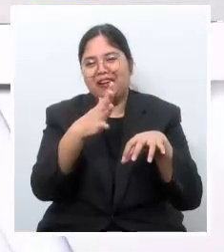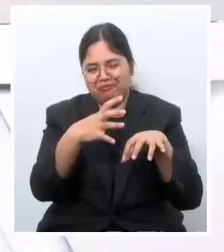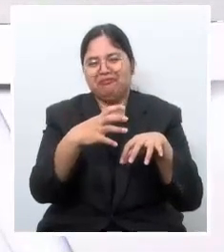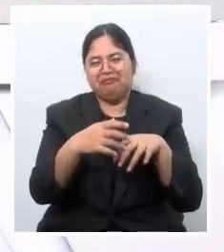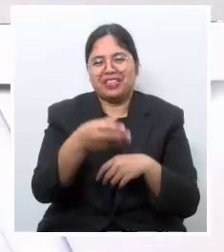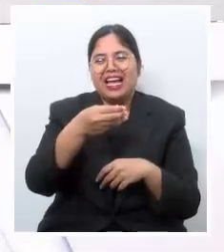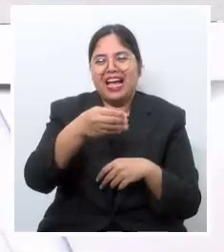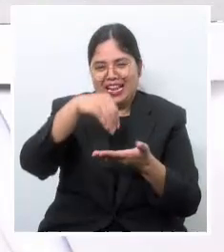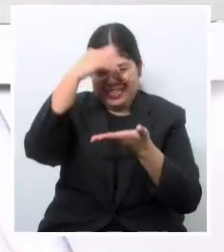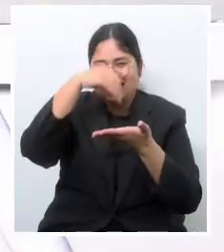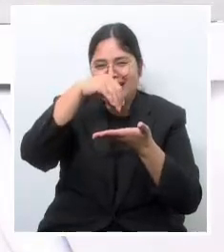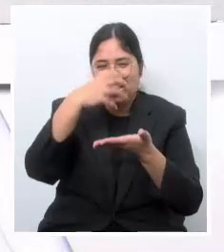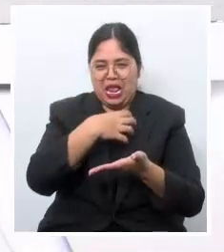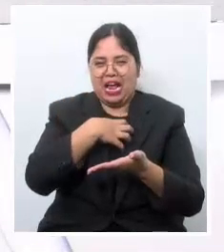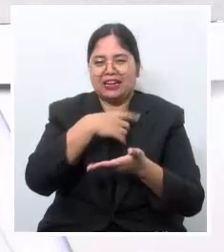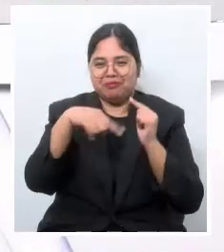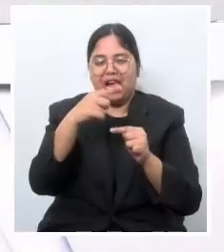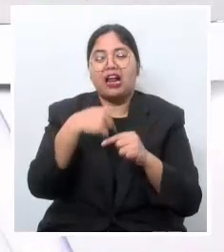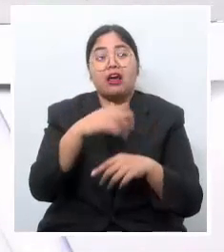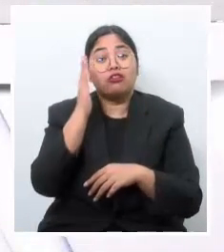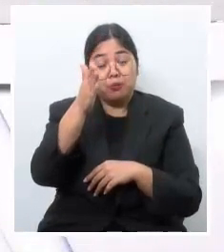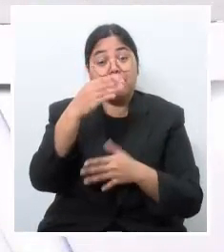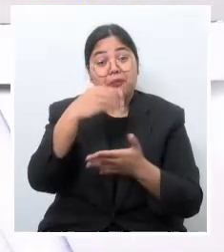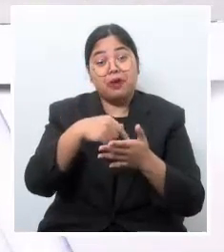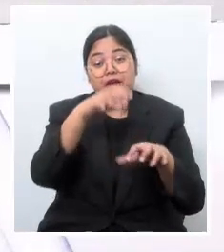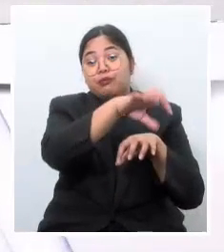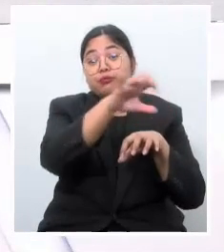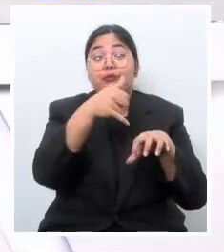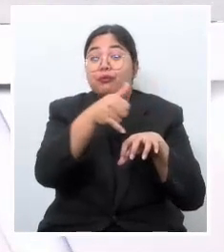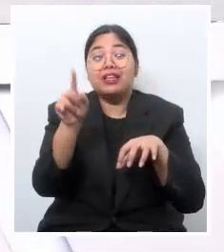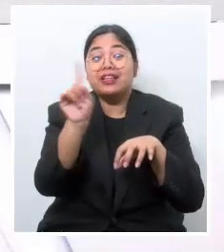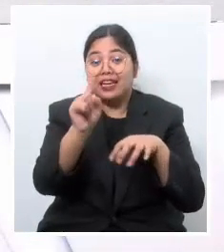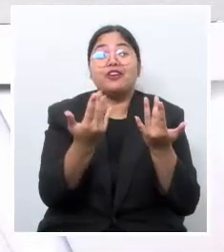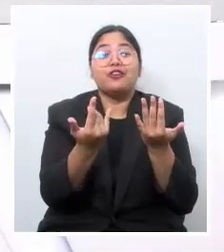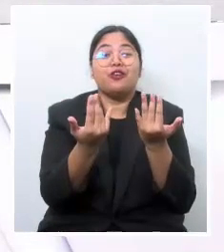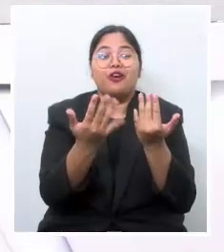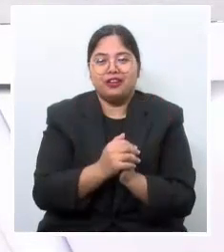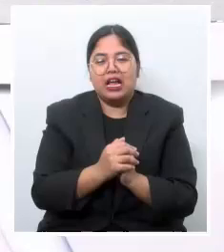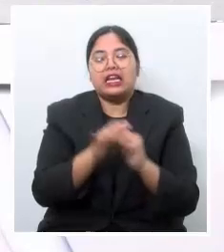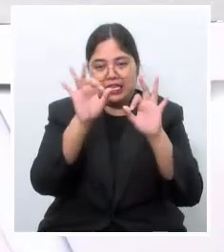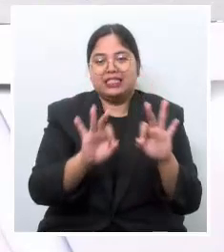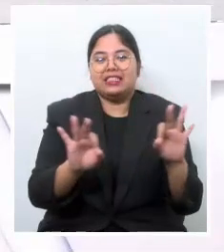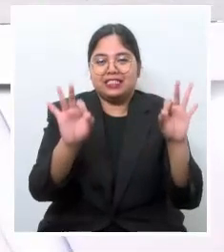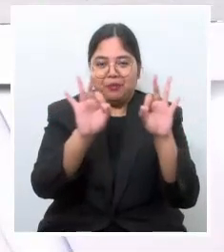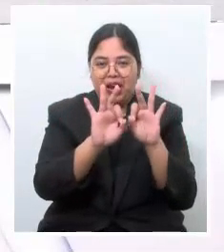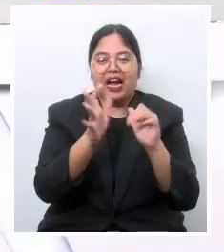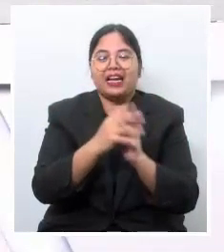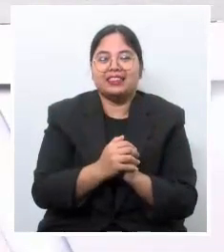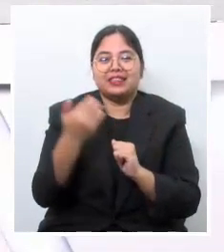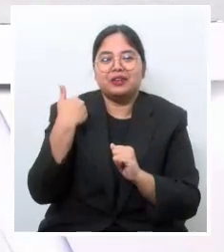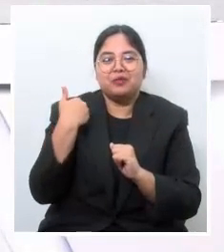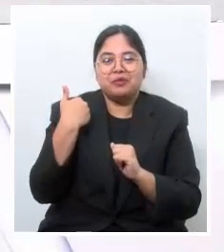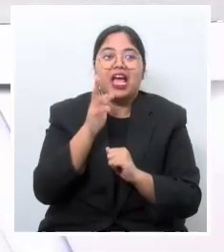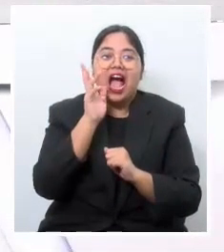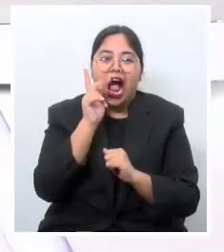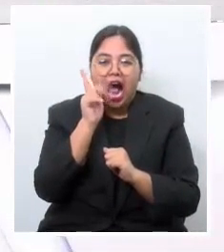มากๆเลยสัปดาห์หน้าเนี่ยน้องๆสะภานักเรียนจะพาไปที่ไหนต้องติดตามรับชมกันค่ะท่านผู้ชมคะกับอีกหนึ่งช่วงสำคัญที่ไม่ควรพลาดเลยกับข่าวติด